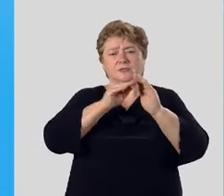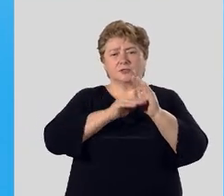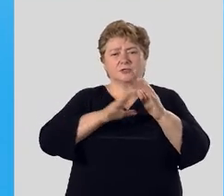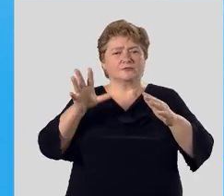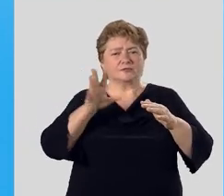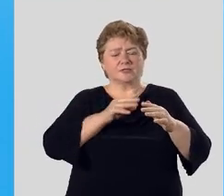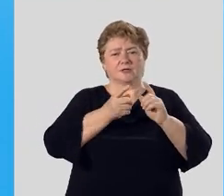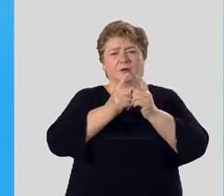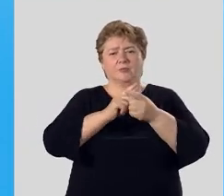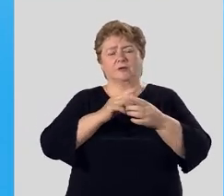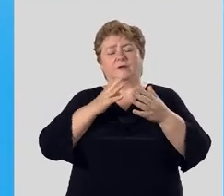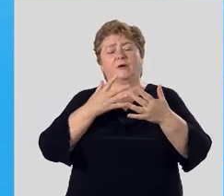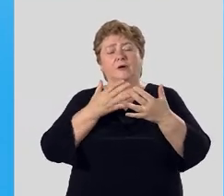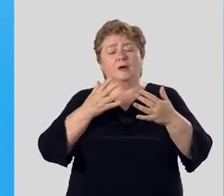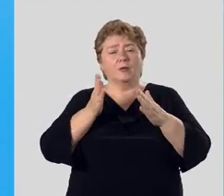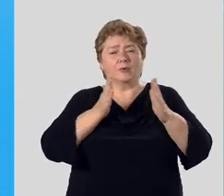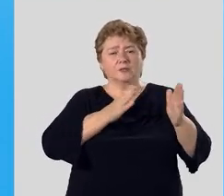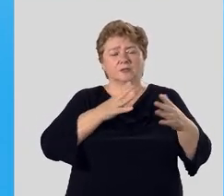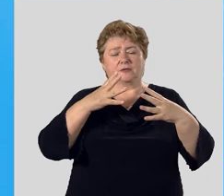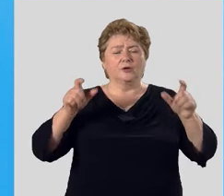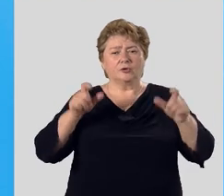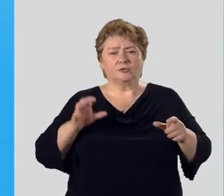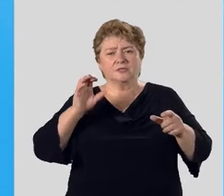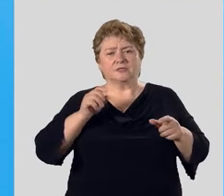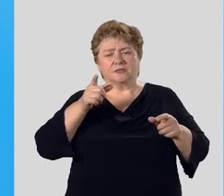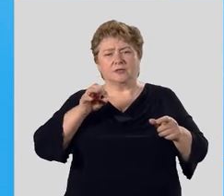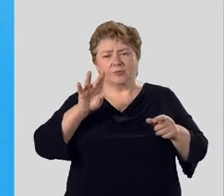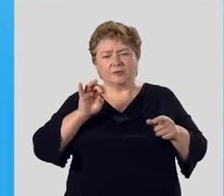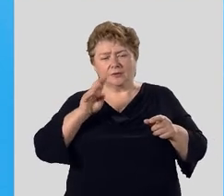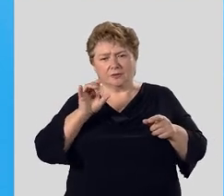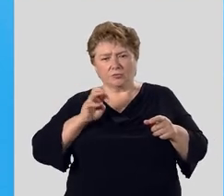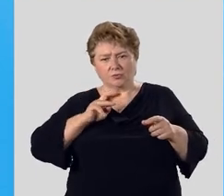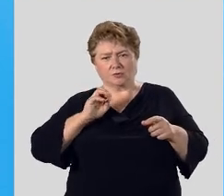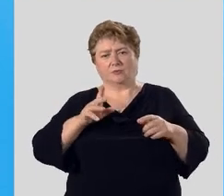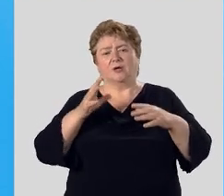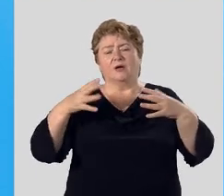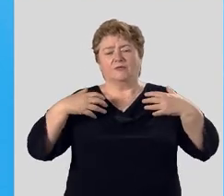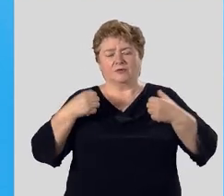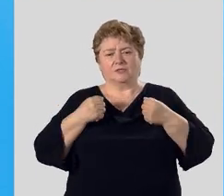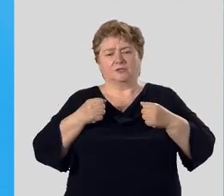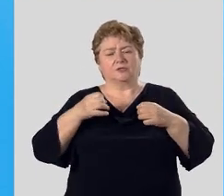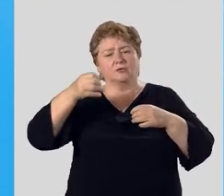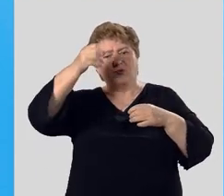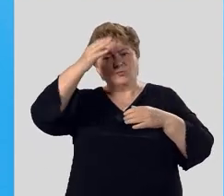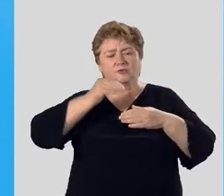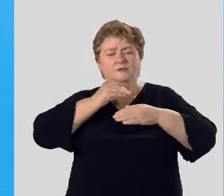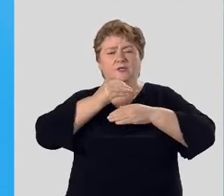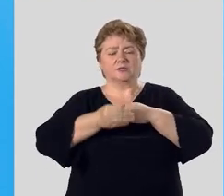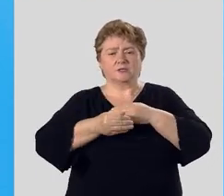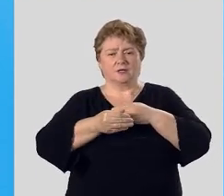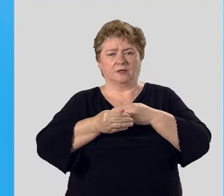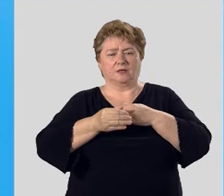снижением всех обменных процессов в организме. Люди с гипотиреозом физически и умственно